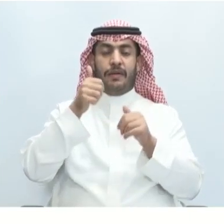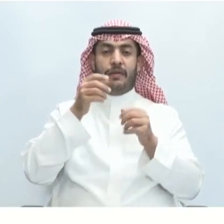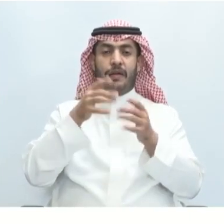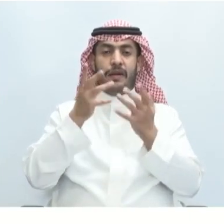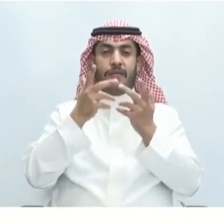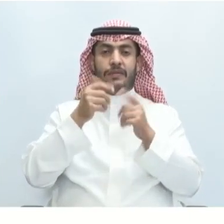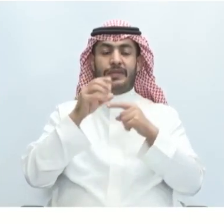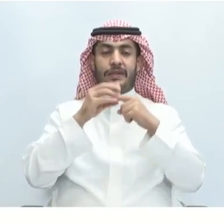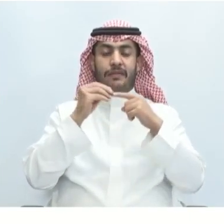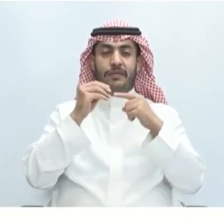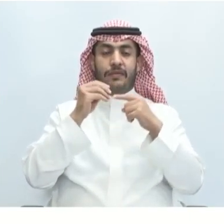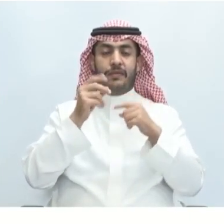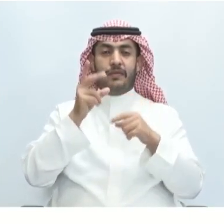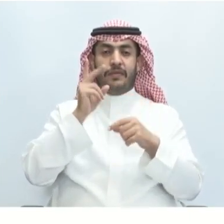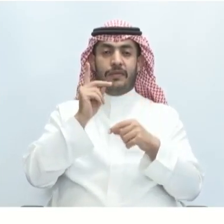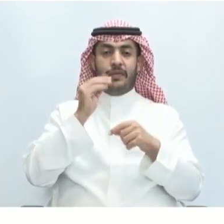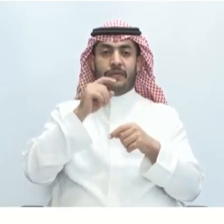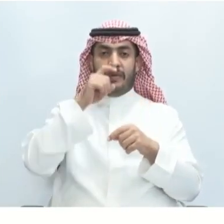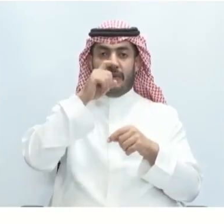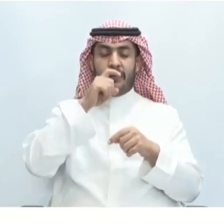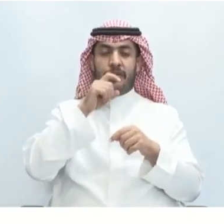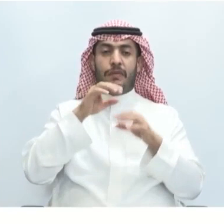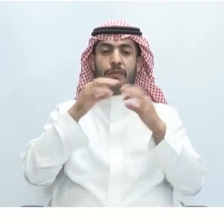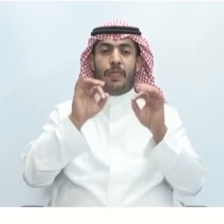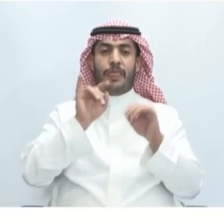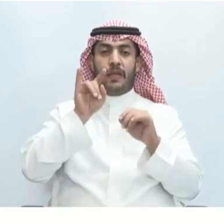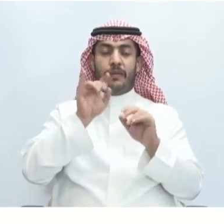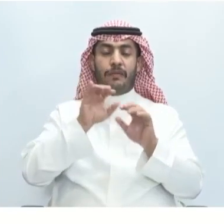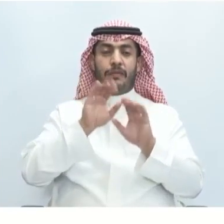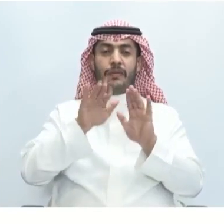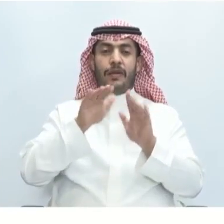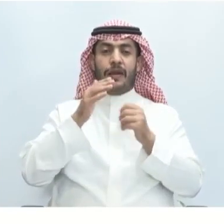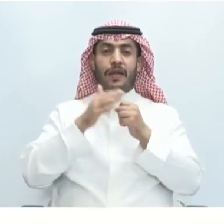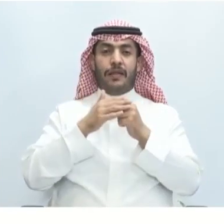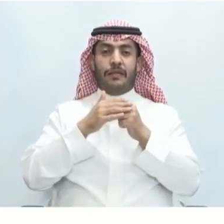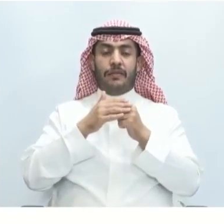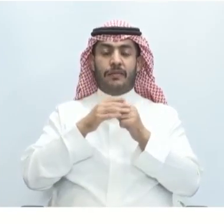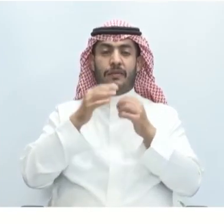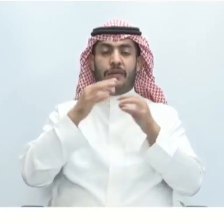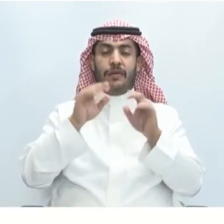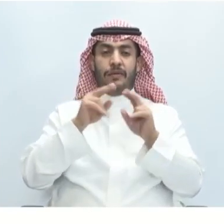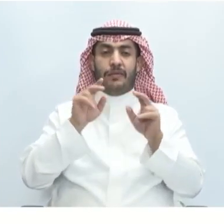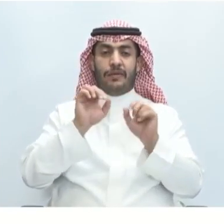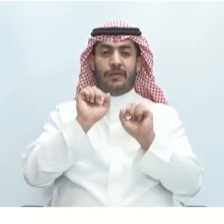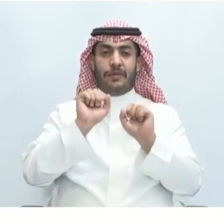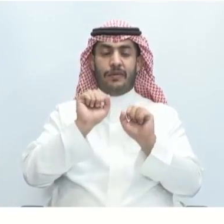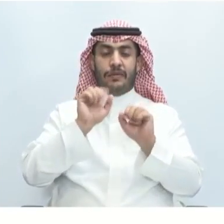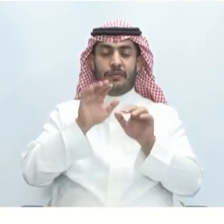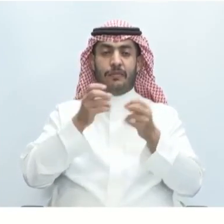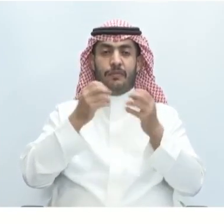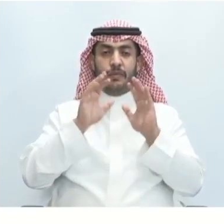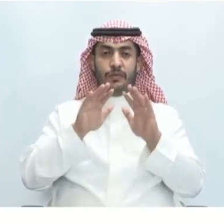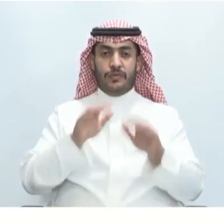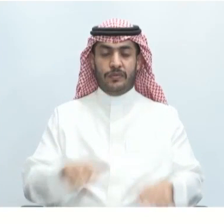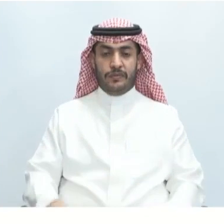ارقام سلبيه ايضا يجب ان يكون اجمالي عدد طائرات الموضوعه في الخدمه من كل نوع حسب ما هو معطى لك